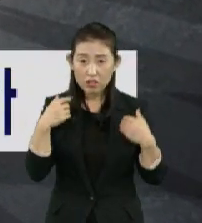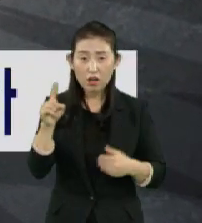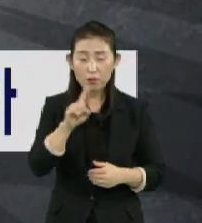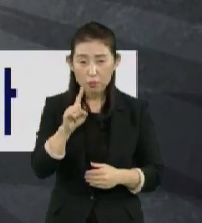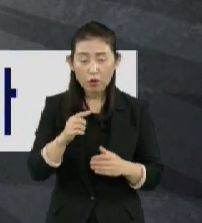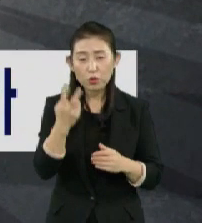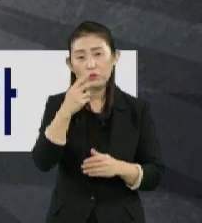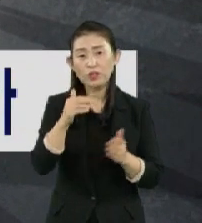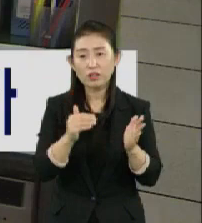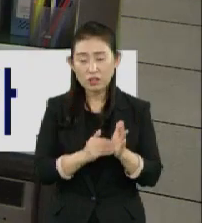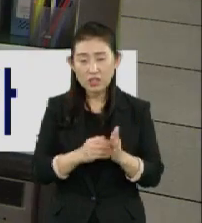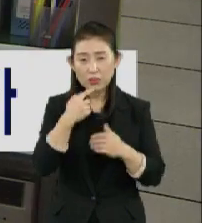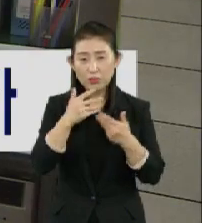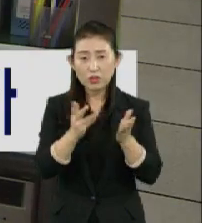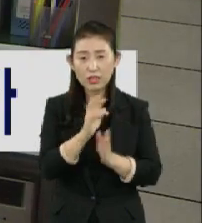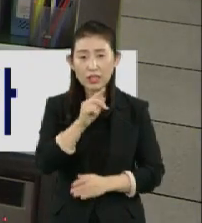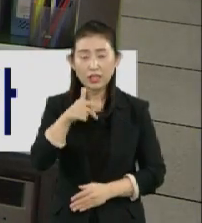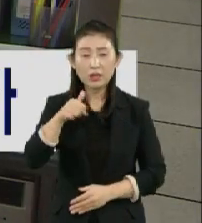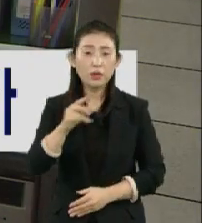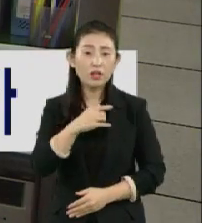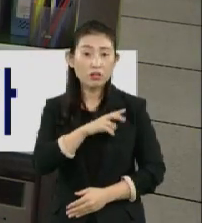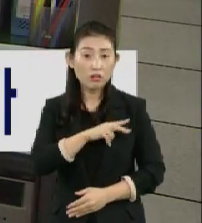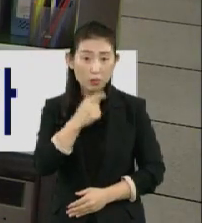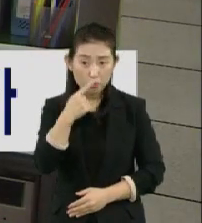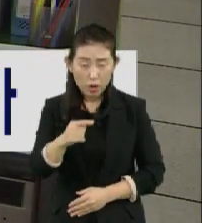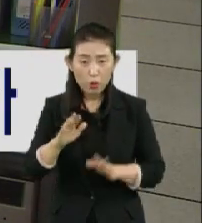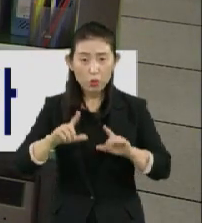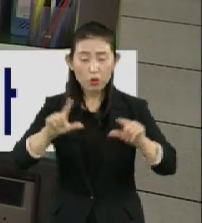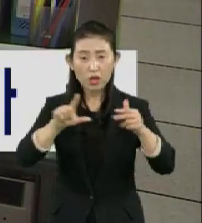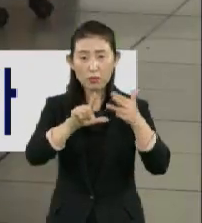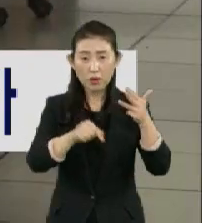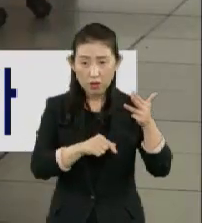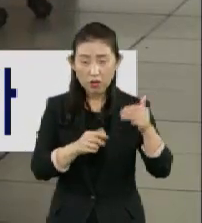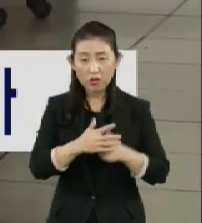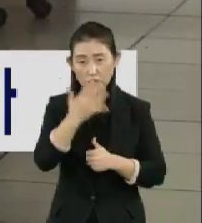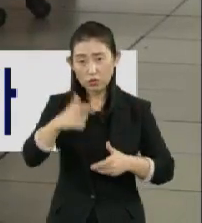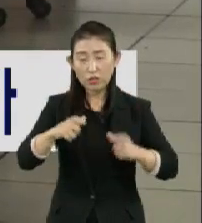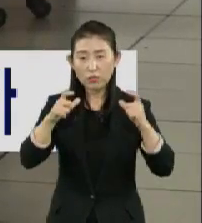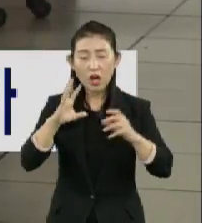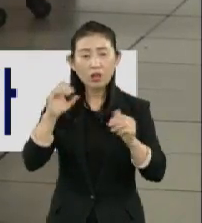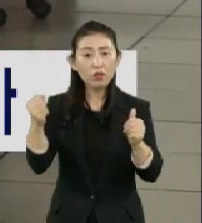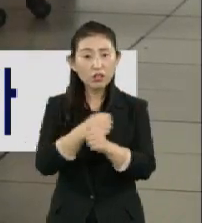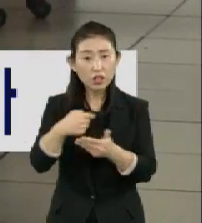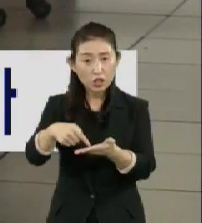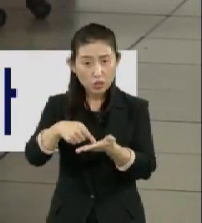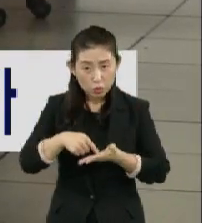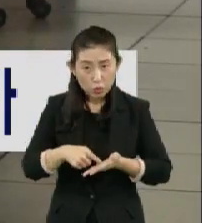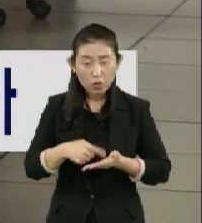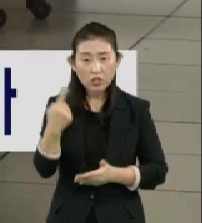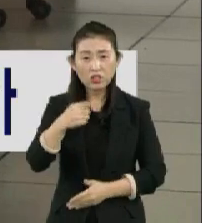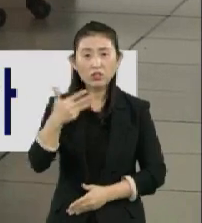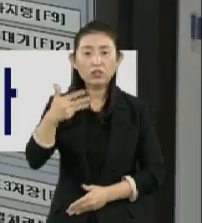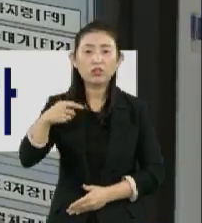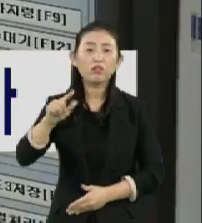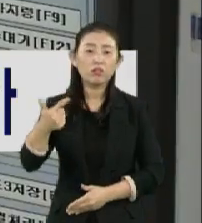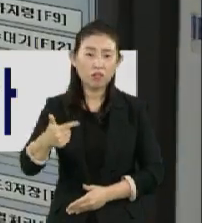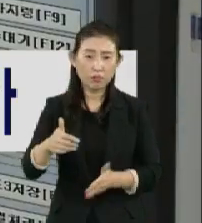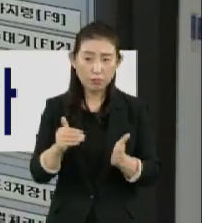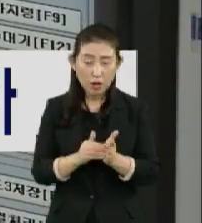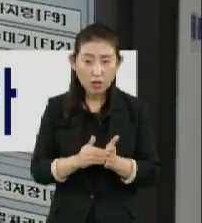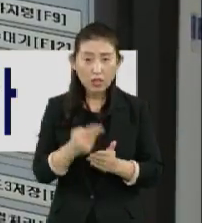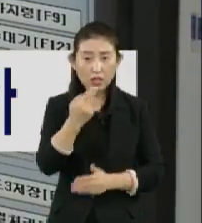충남경찰청 국감에서 민주당 양기대 의원에 따르면 올해 8월 기준 충남도 내 아동학대 신고는 1,008건